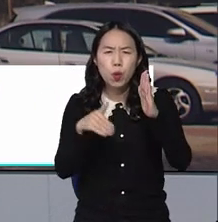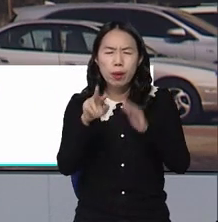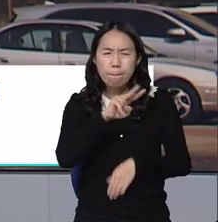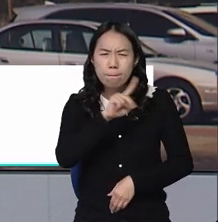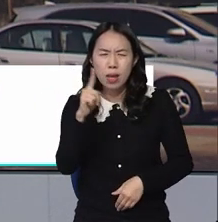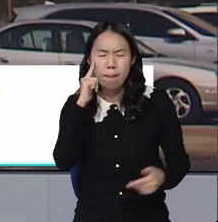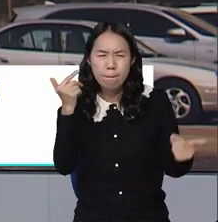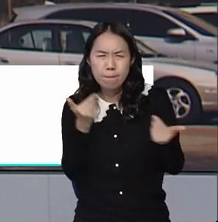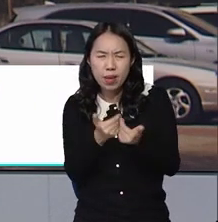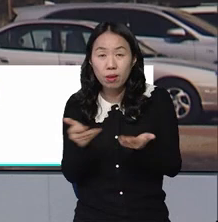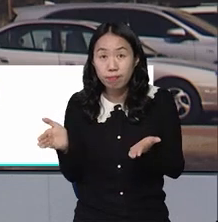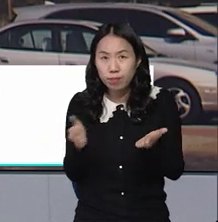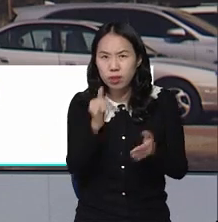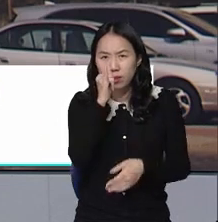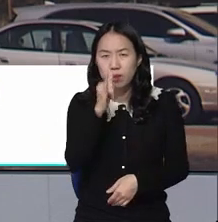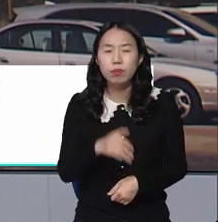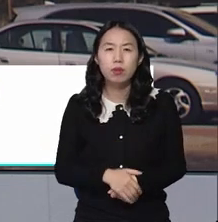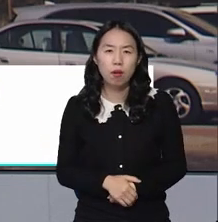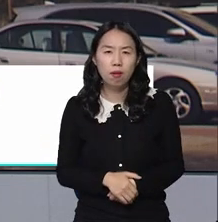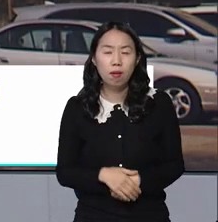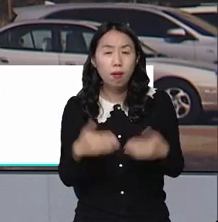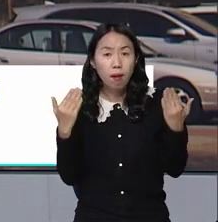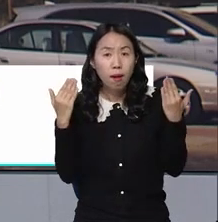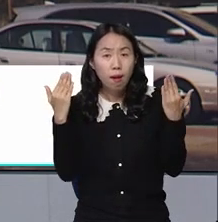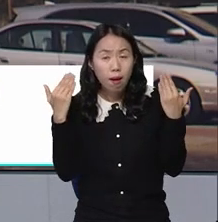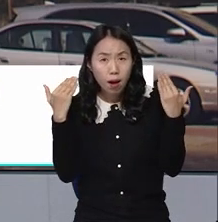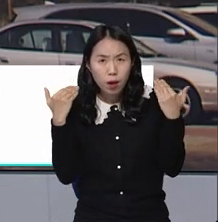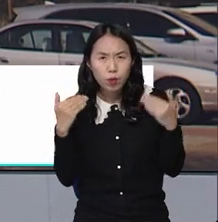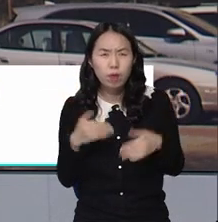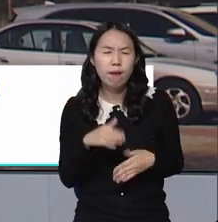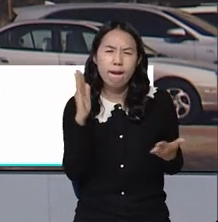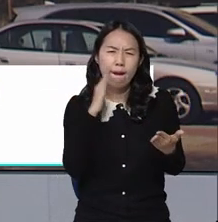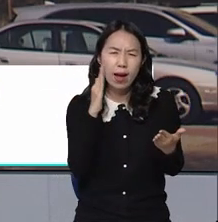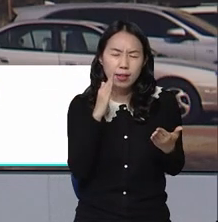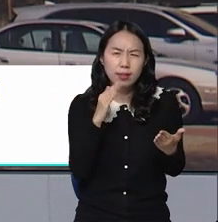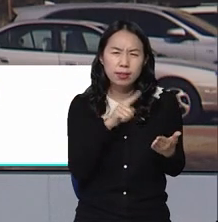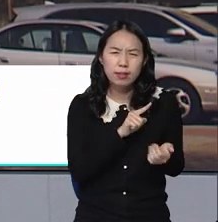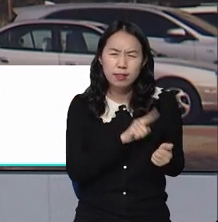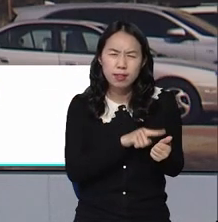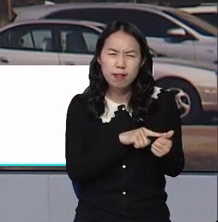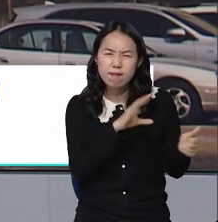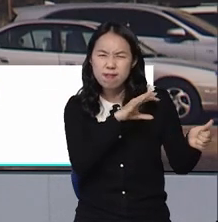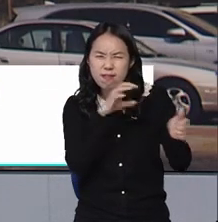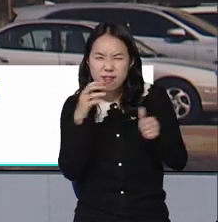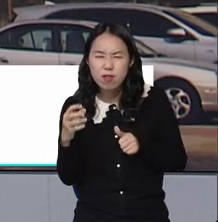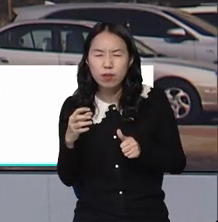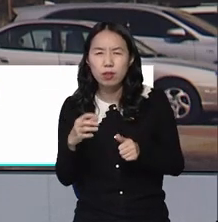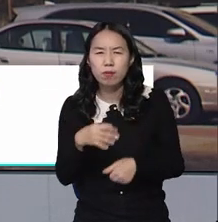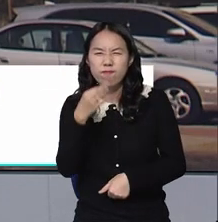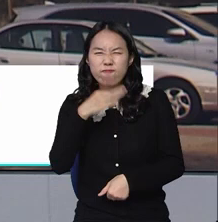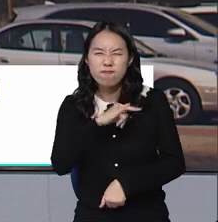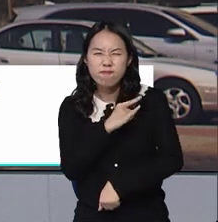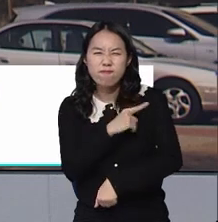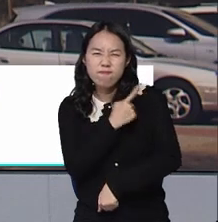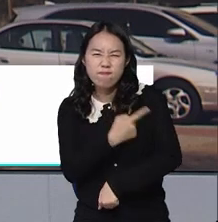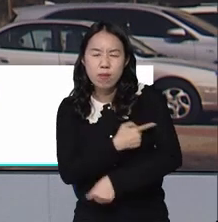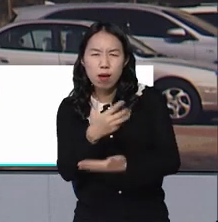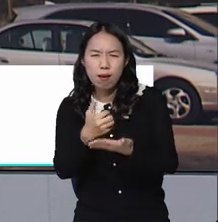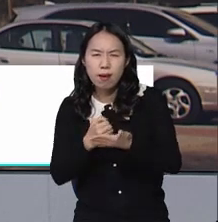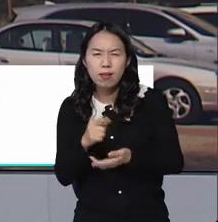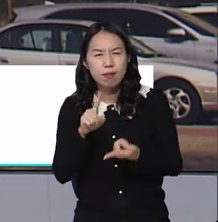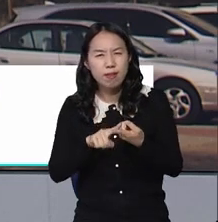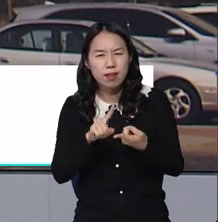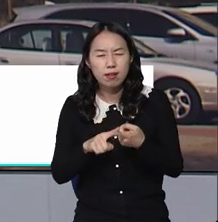진행해 논란이 일고 있습니다. 학교가 어린 학생들을 볼모로 삼아 기득권 지키기에 나섰다는 비판이 나오고 있습니다.